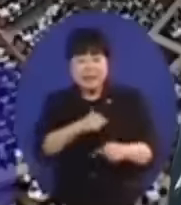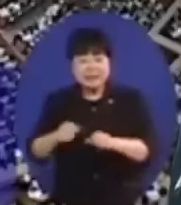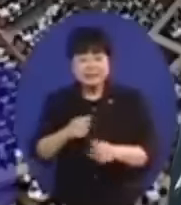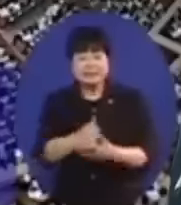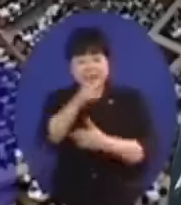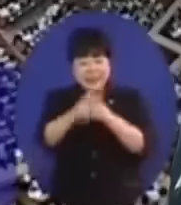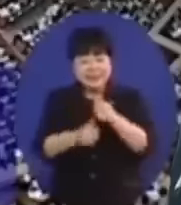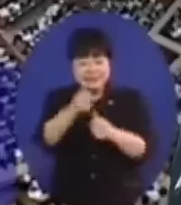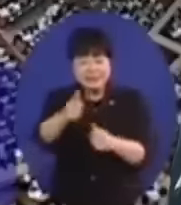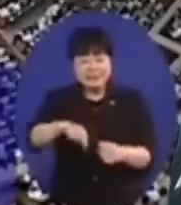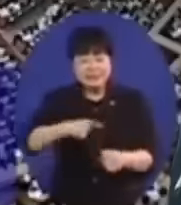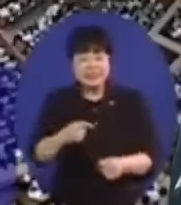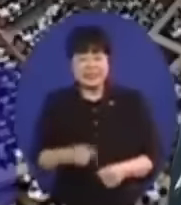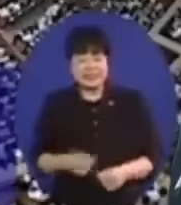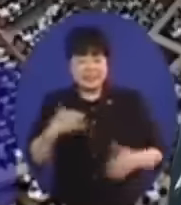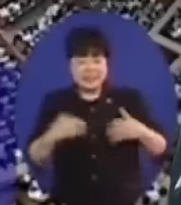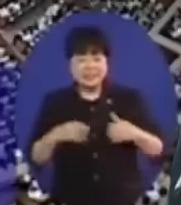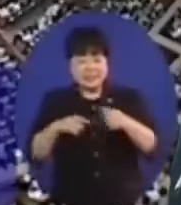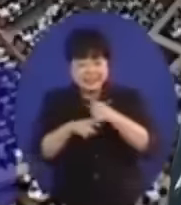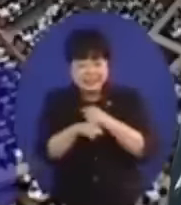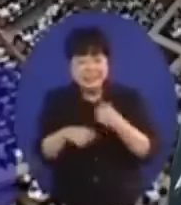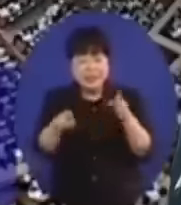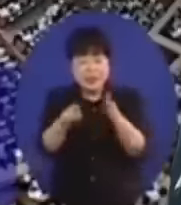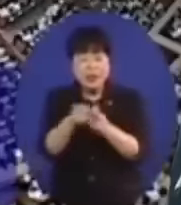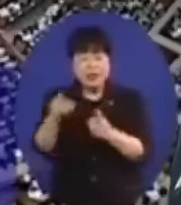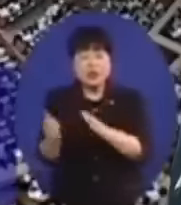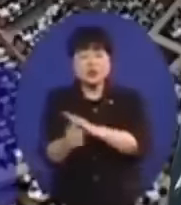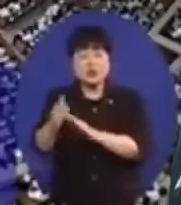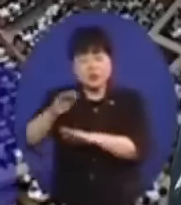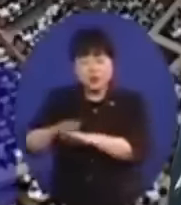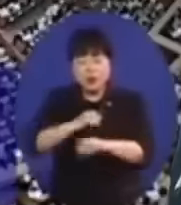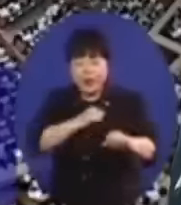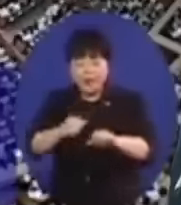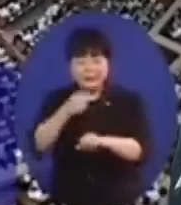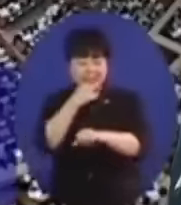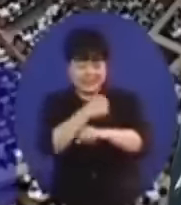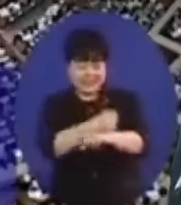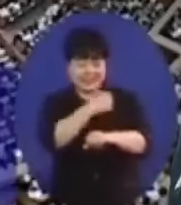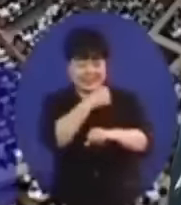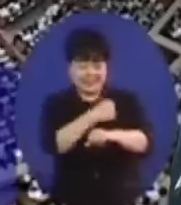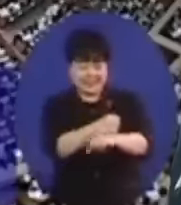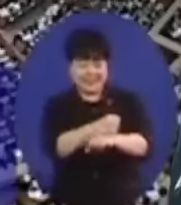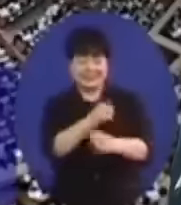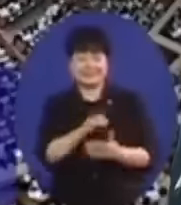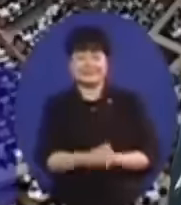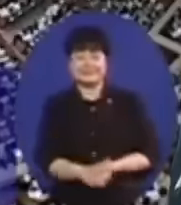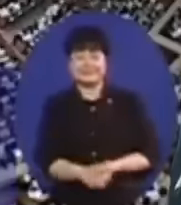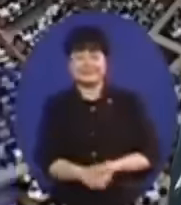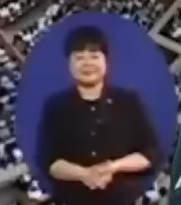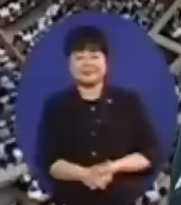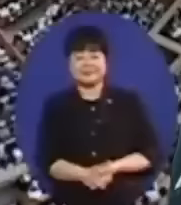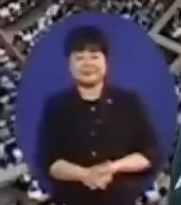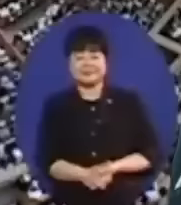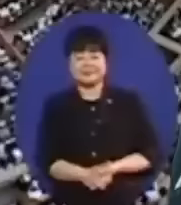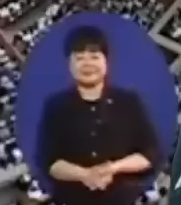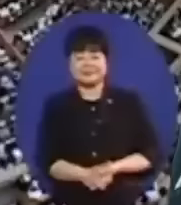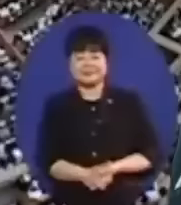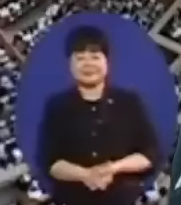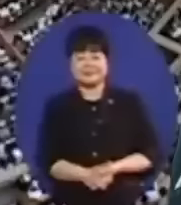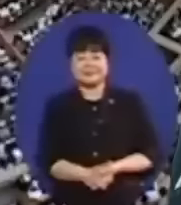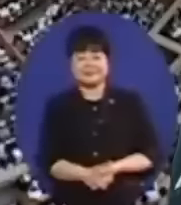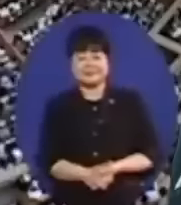이는 하나님이시니 자기의 기쁘신 뜻을 위하여 너희에게 소원을 두고 행하게 하신다고 말하는 것입니다.